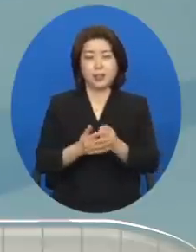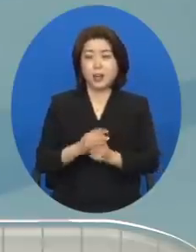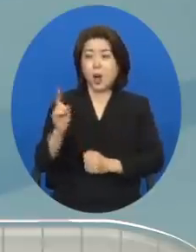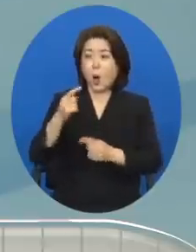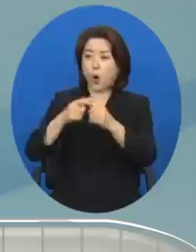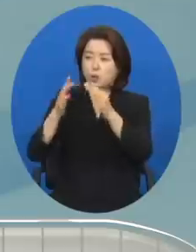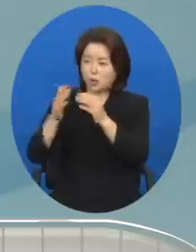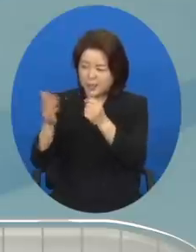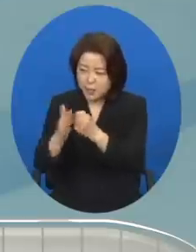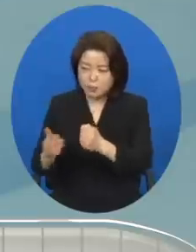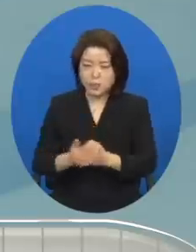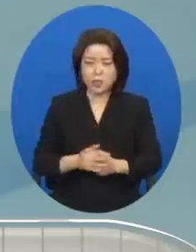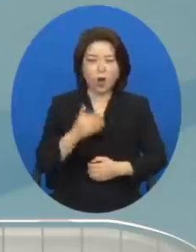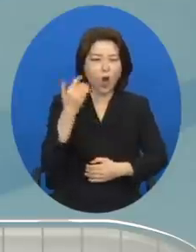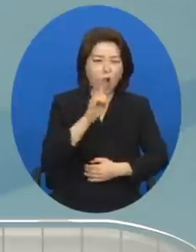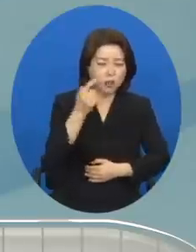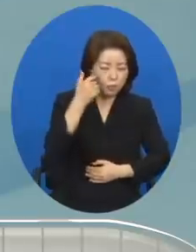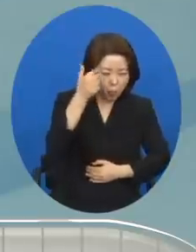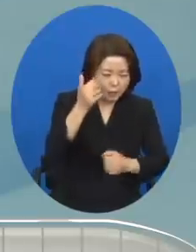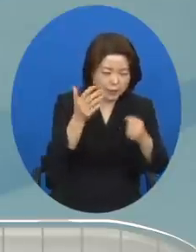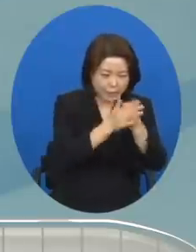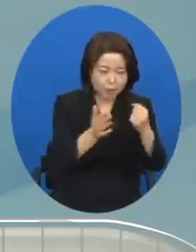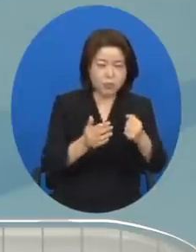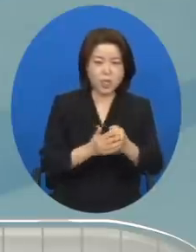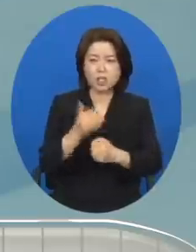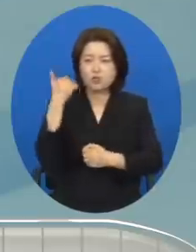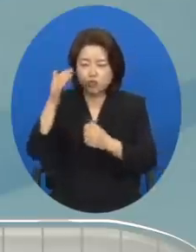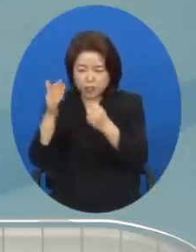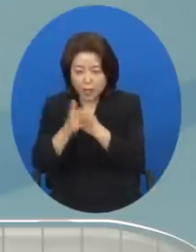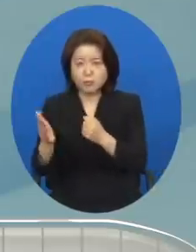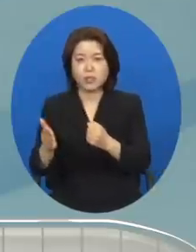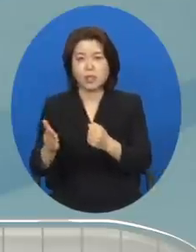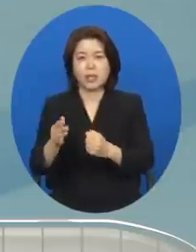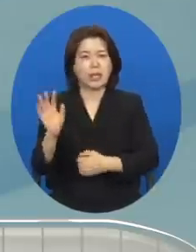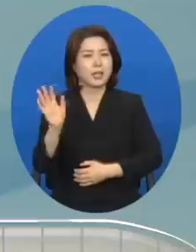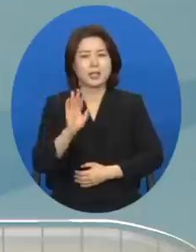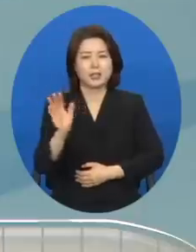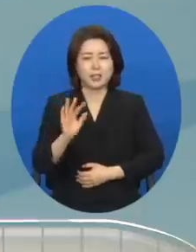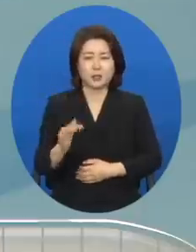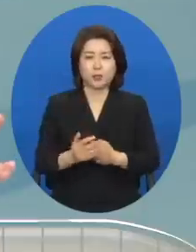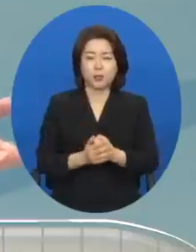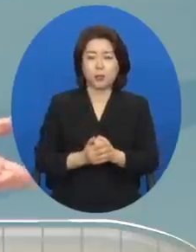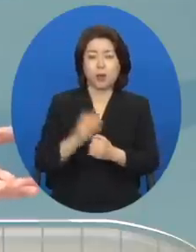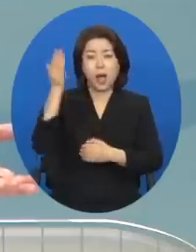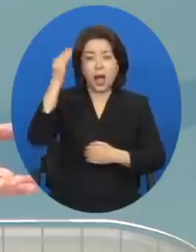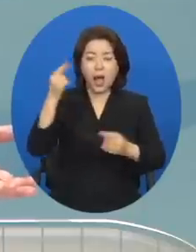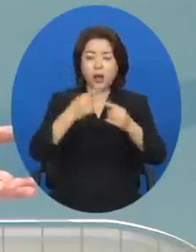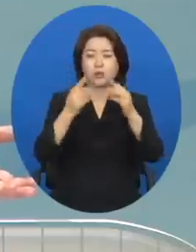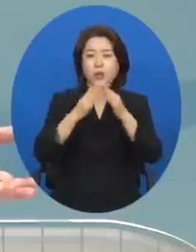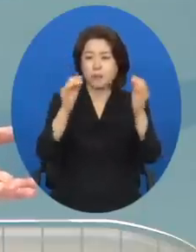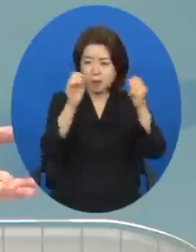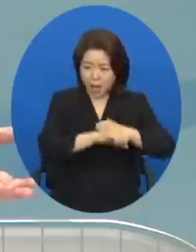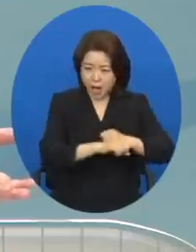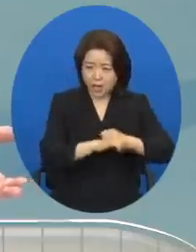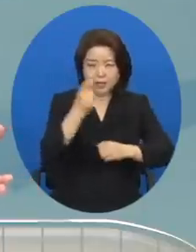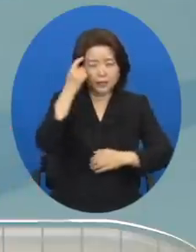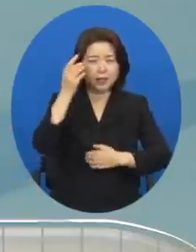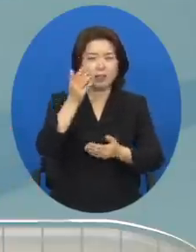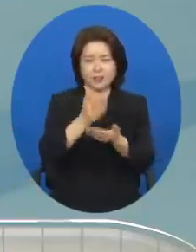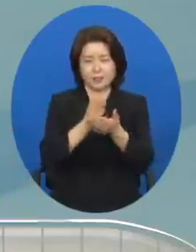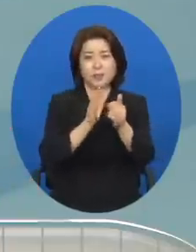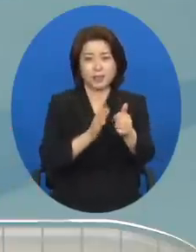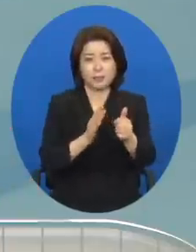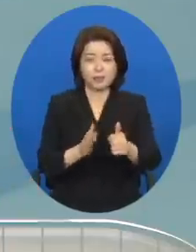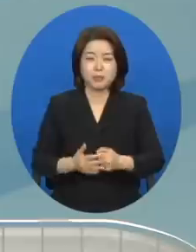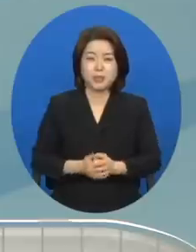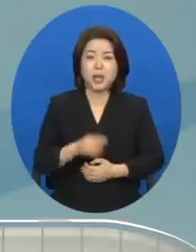교회 때문에, 어느 목사님 때문에, 또 어느 누구 때문에 한국 교회가 이렇게 망가졌다고 생각하면 안 되는 거예요.